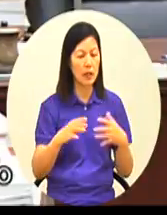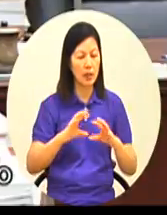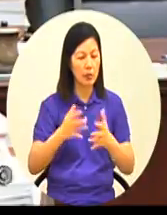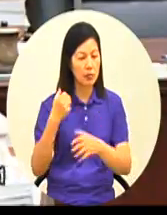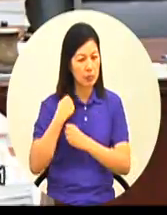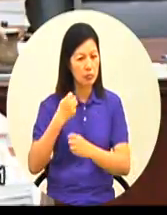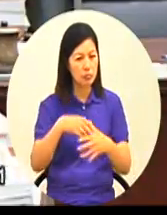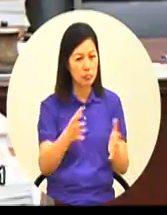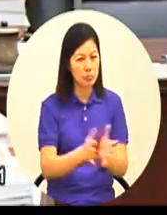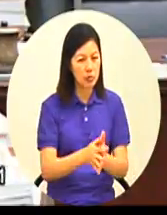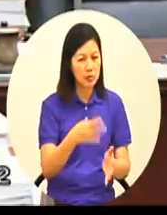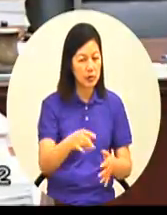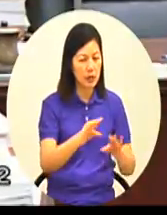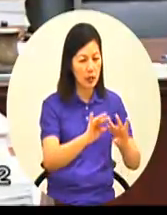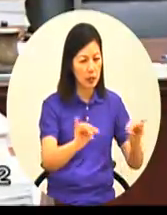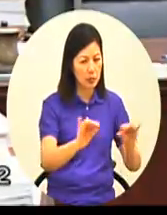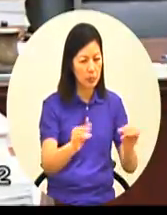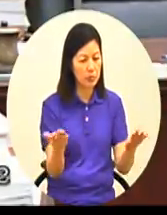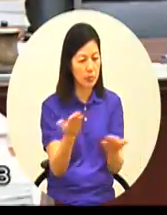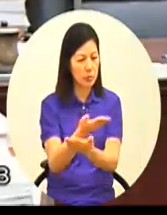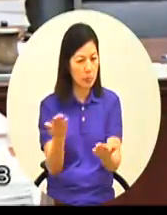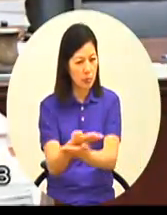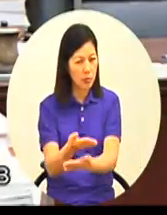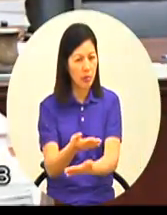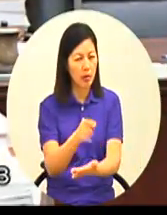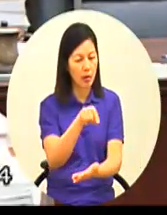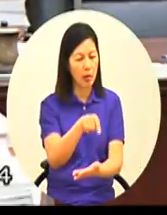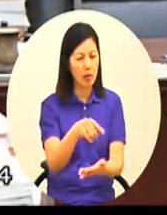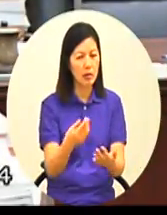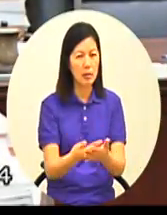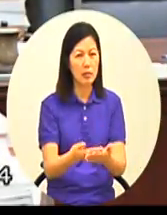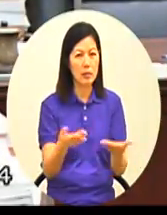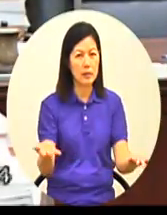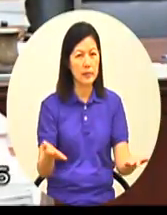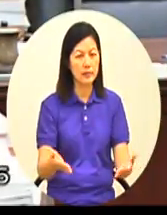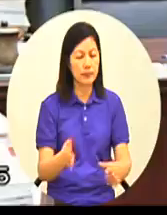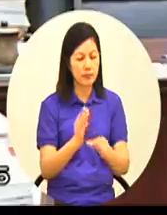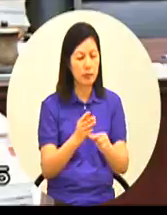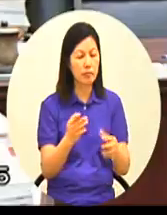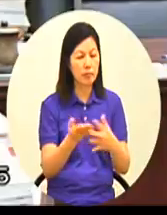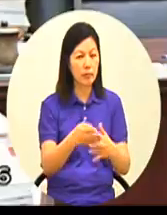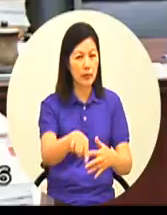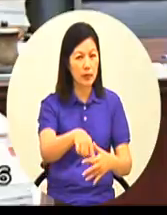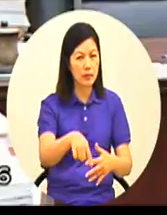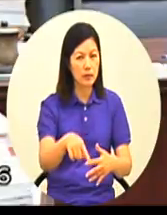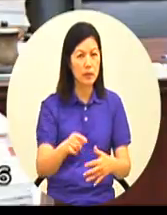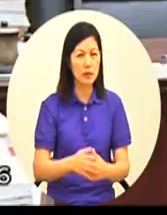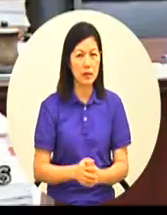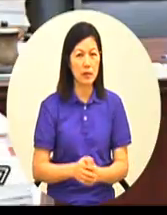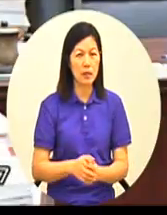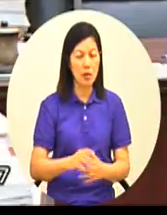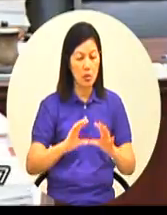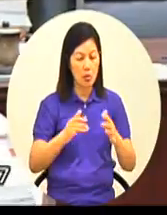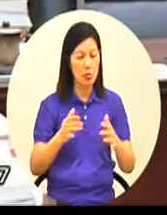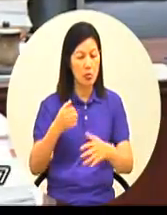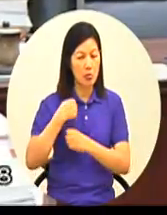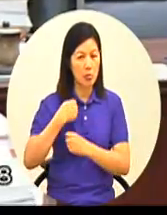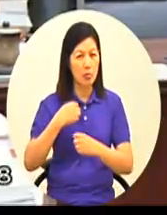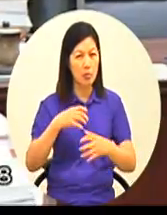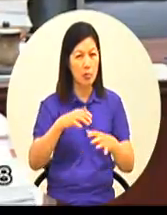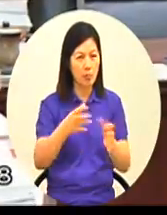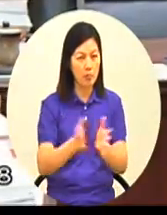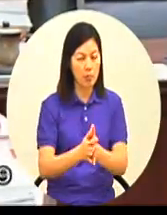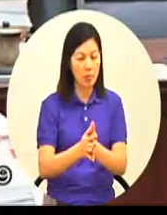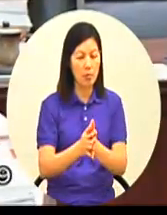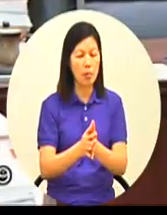通，因为还有很多土地的整个交换。那中间就发生这个问题，最近逍遥园前面国防部把这个土地招标